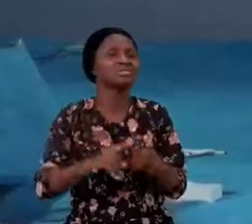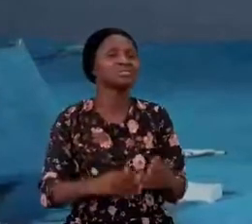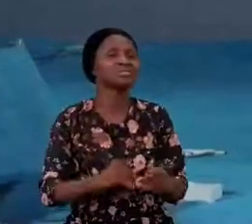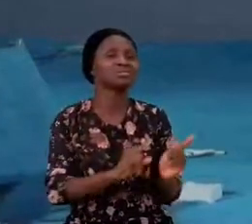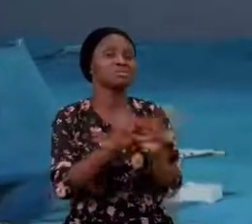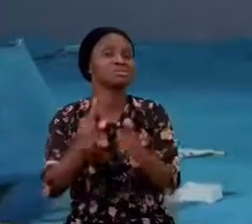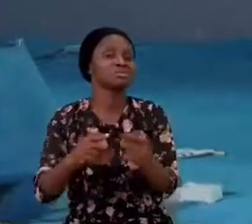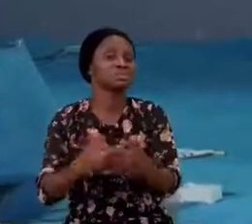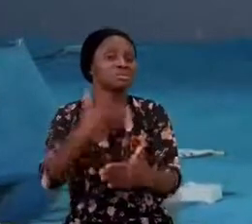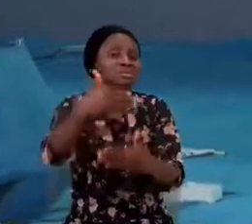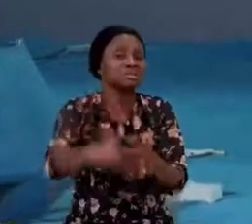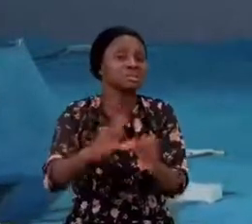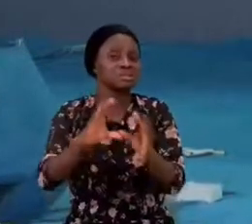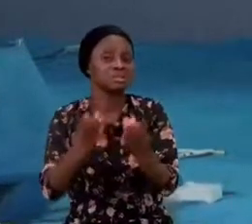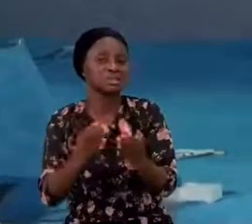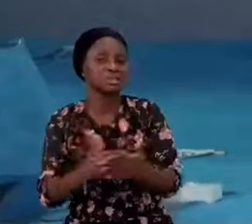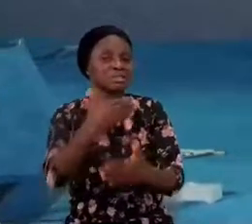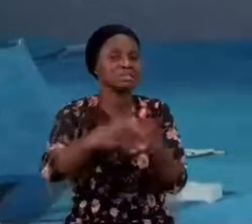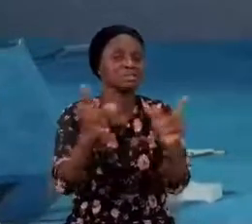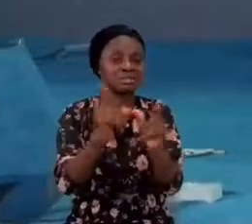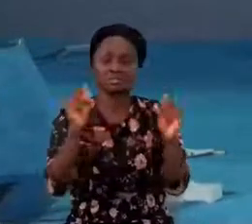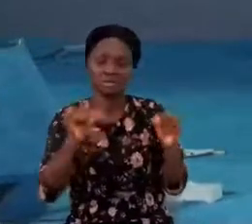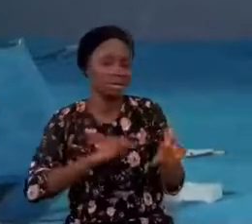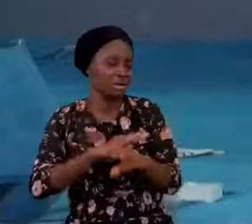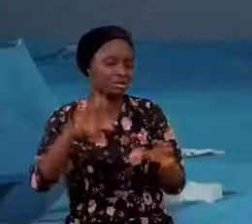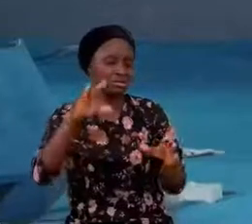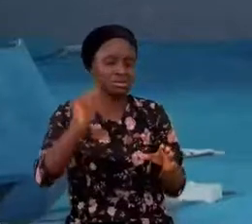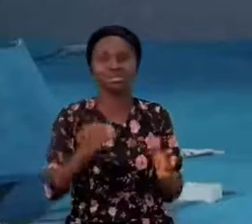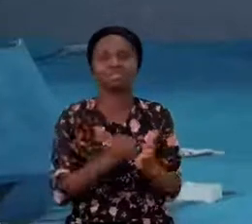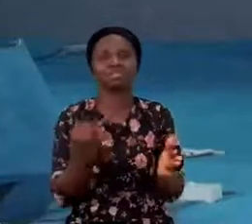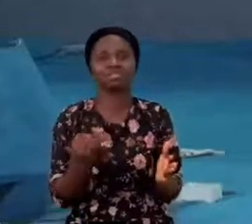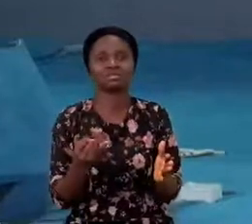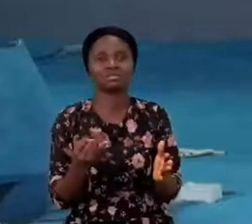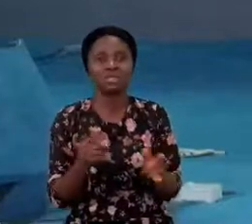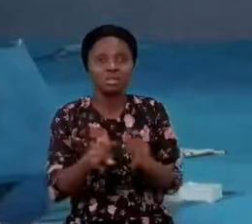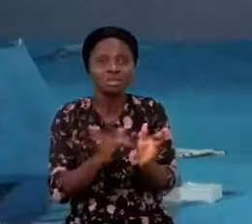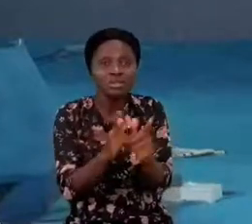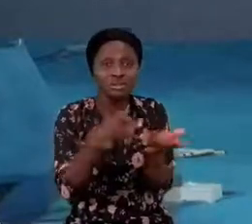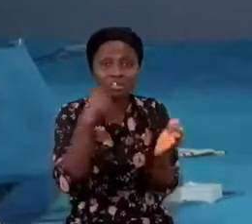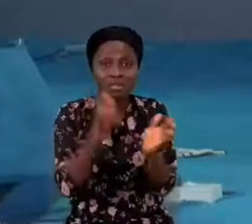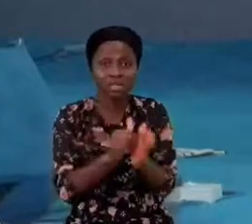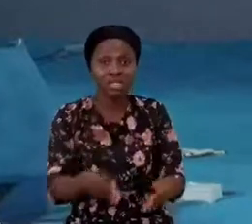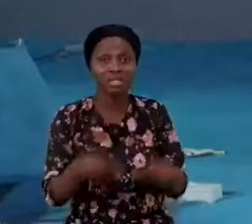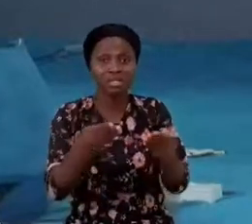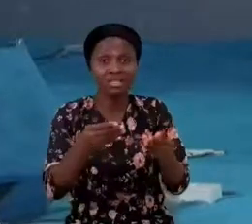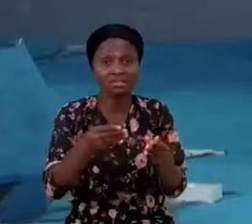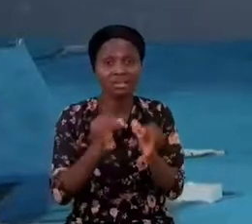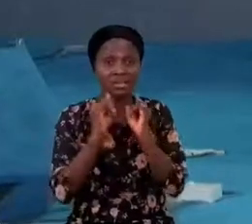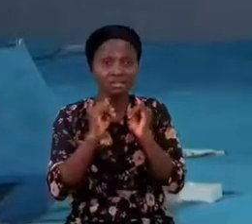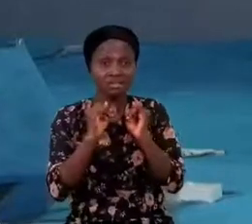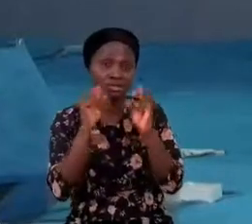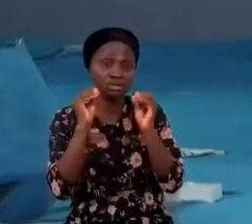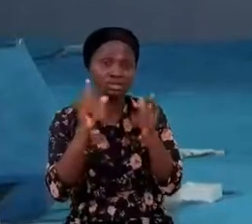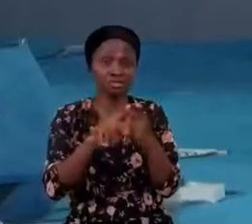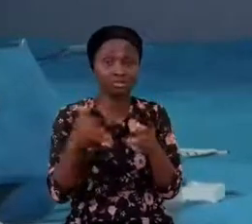au sage. Il est déjà sage. Il a la formation et la base pour être